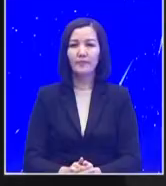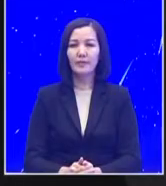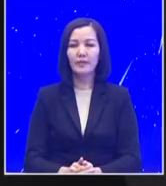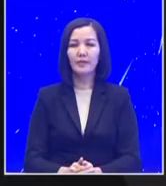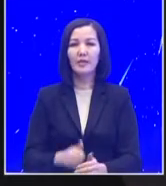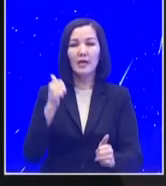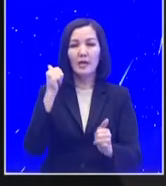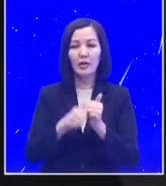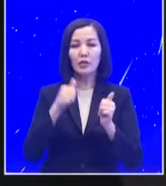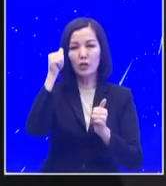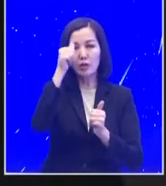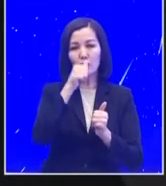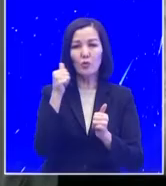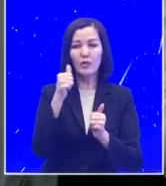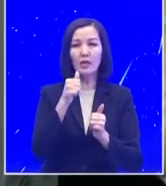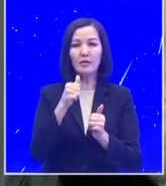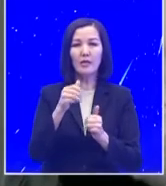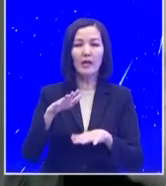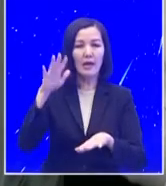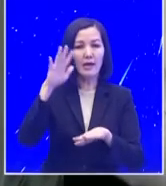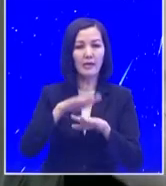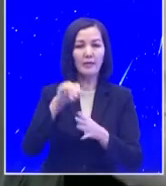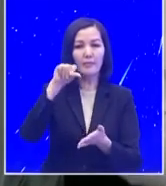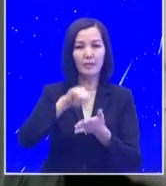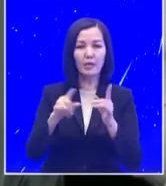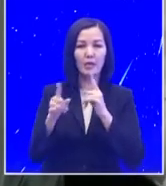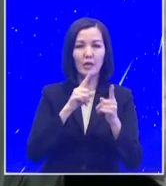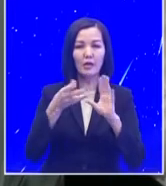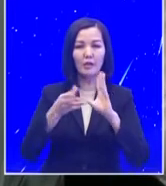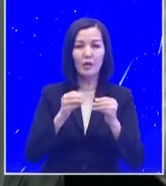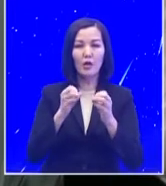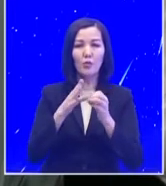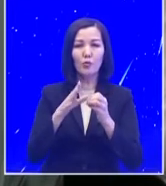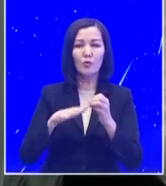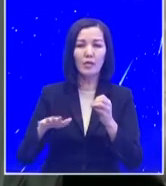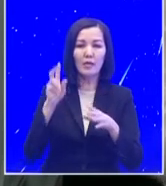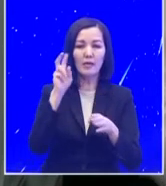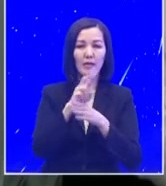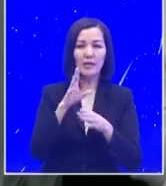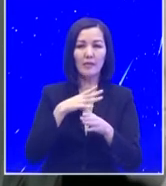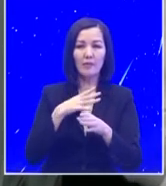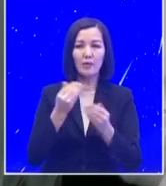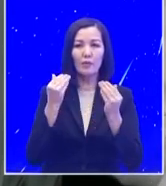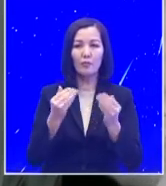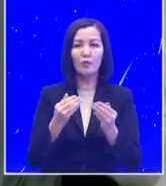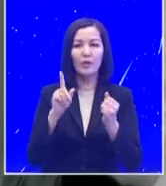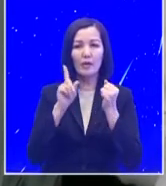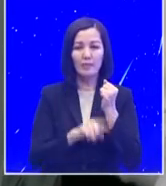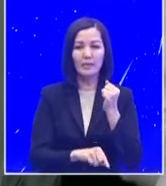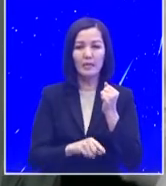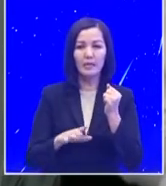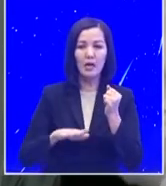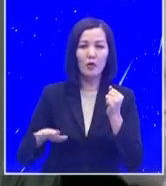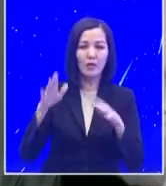Жылдағы әкім есебі Талғат Өмірәлиев есептік кезеңді қорытындылап бүгінге дейін 14 елді мекенді аралап келіпті. Бүгін соңғысы. Аудан